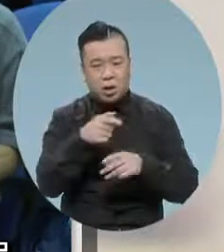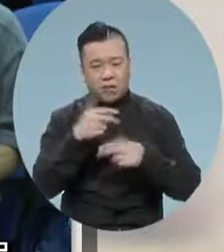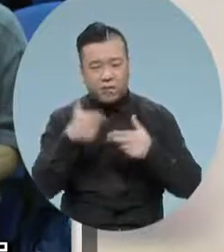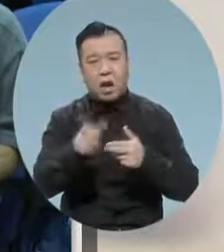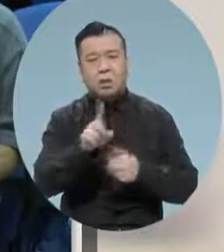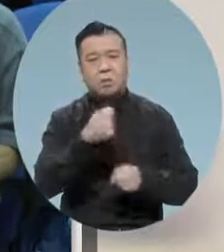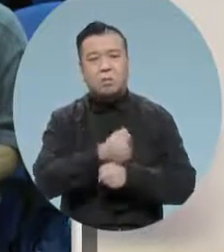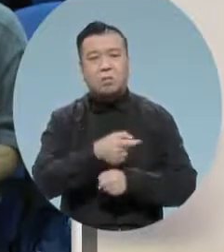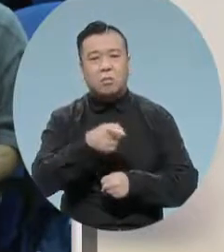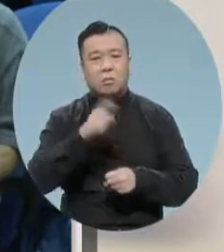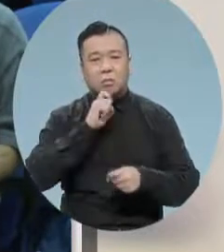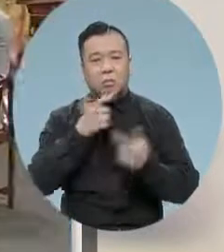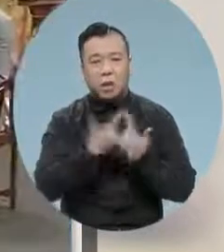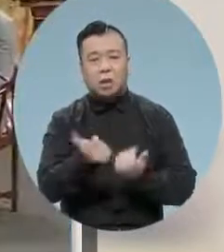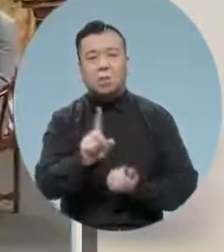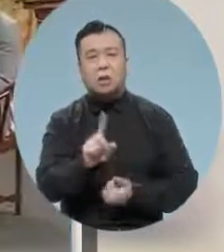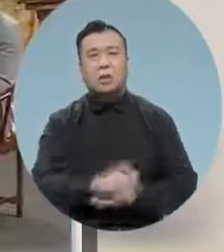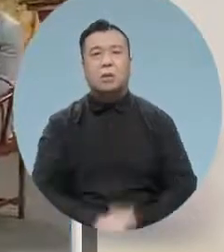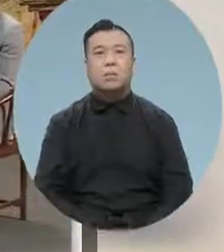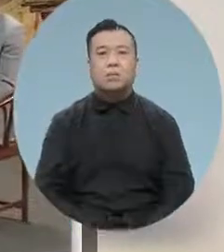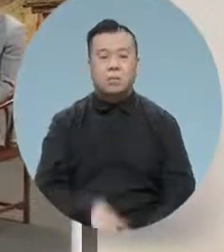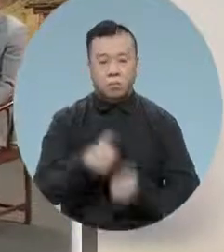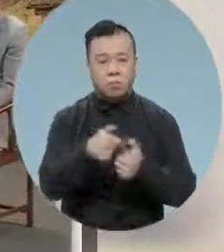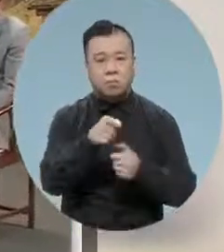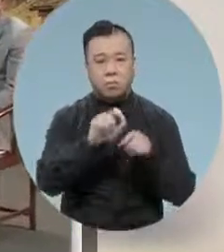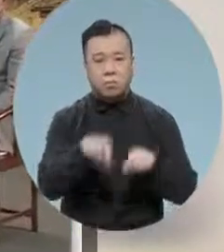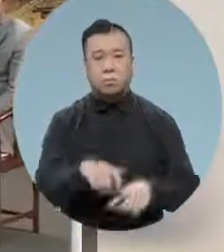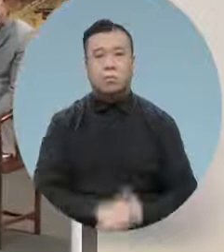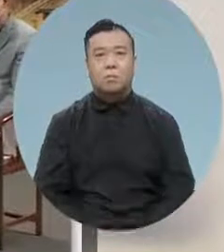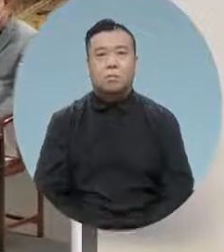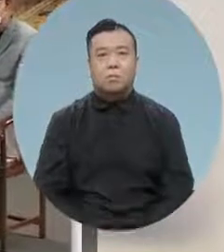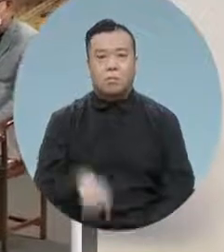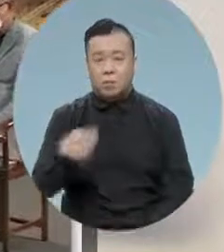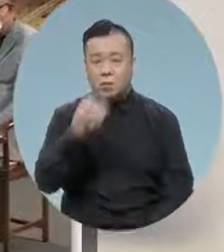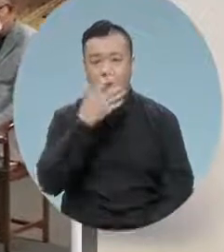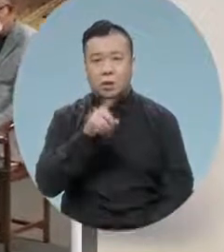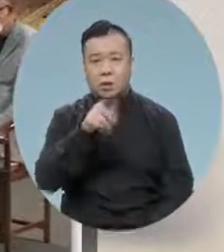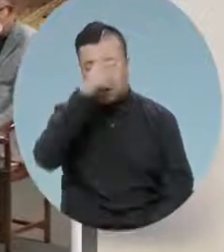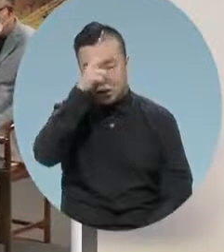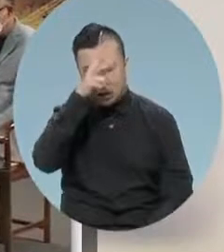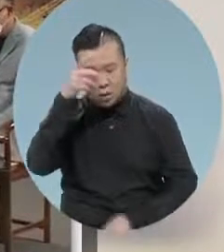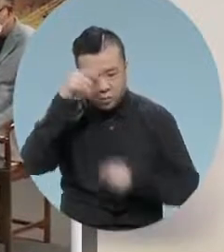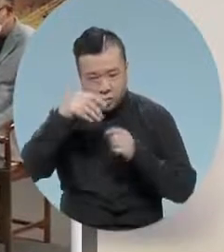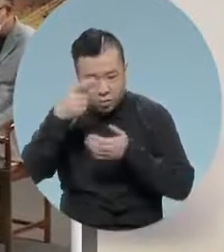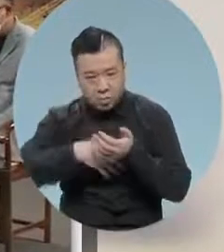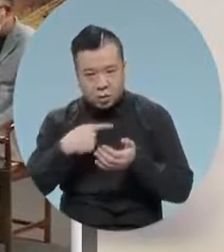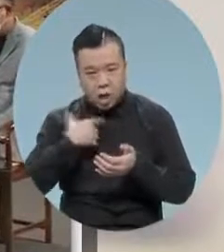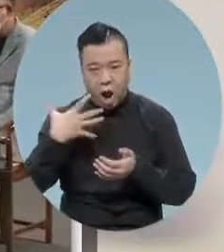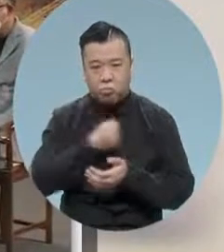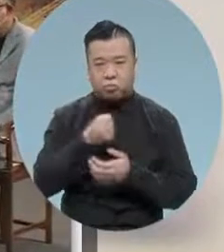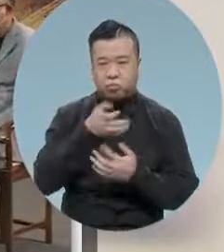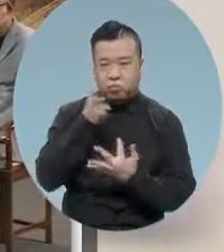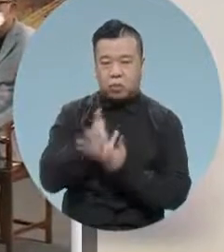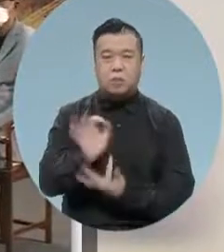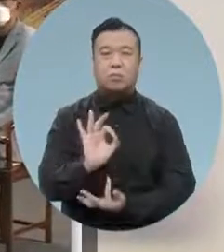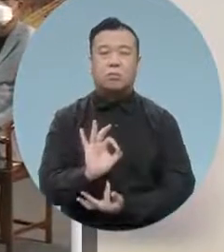發展的話，他們有些什麼出路？ 多謝你的問題。你說的那個是政府的政策，那我沒有權去即